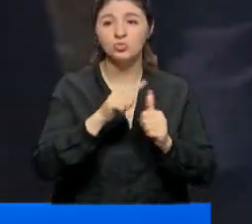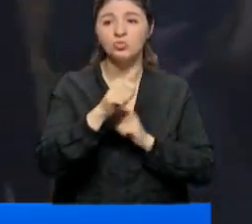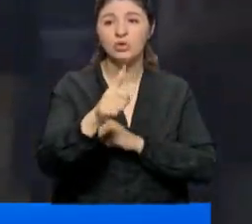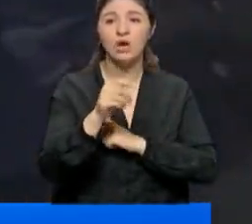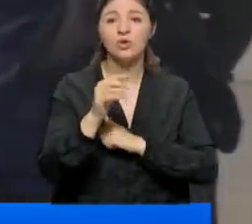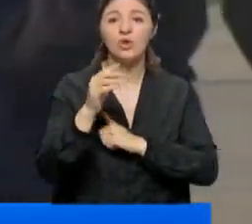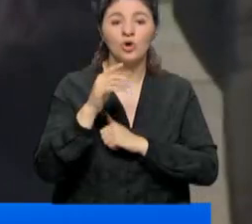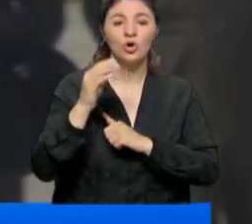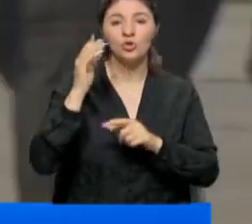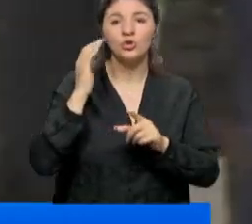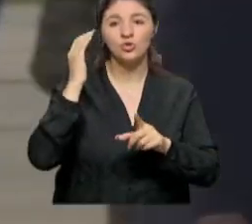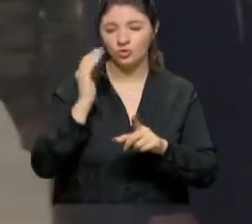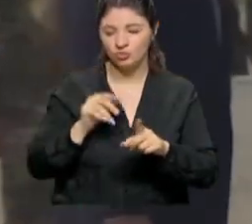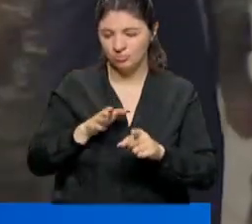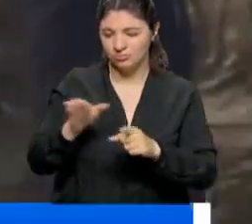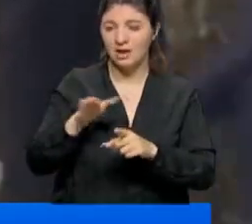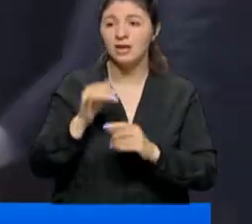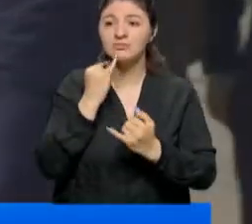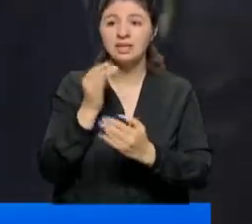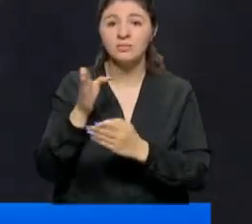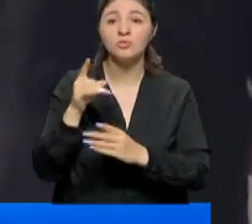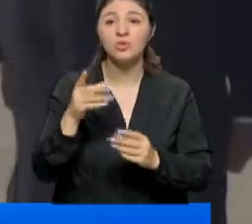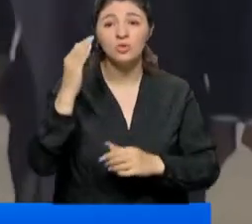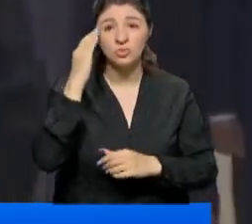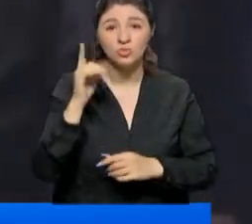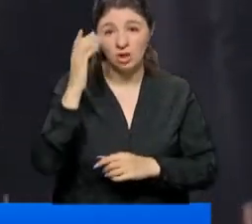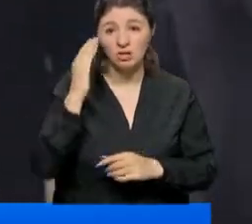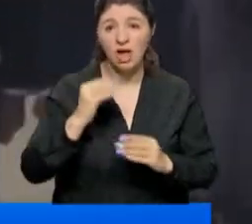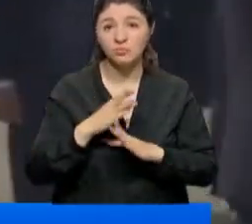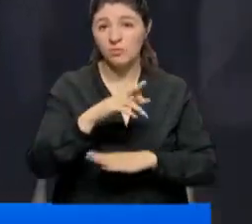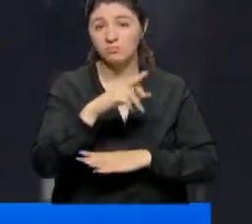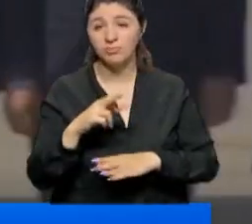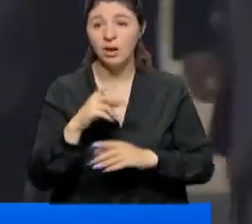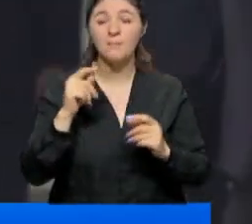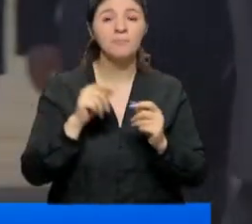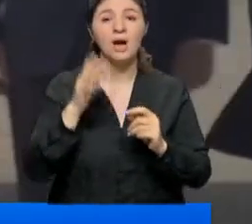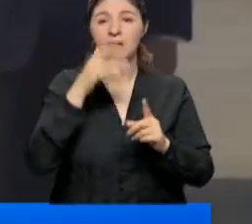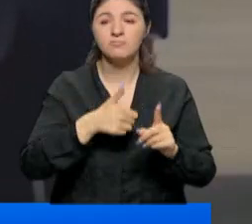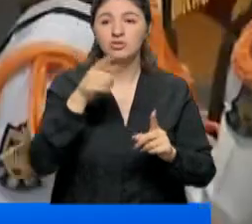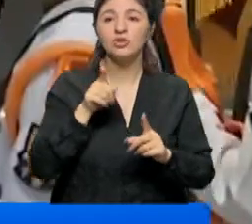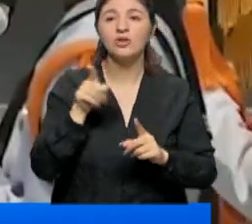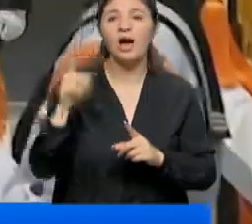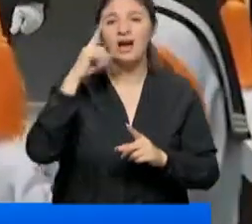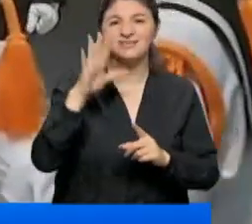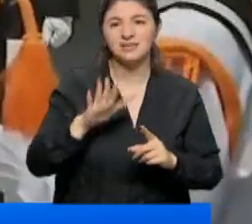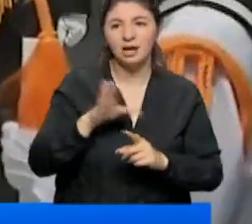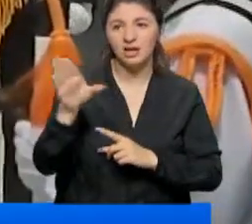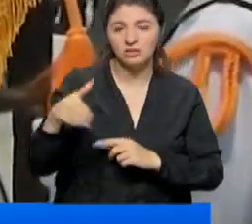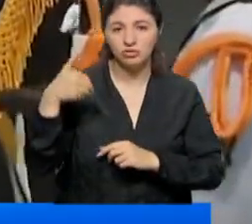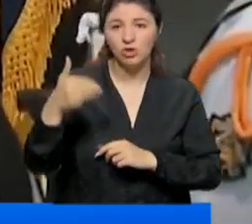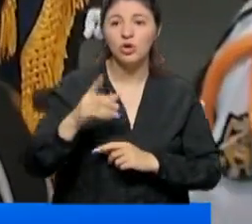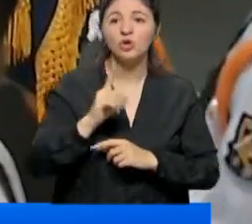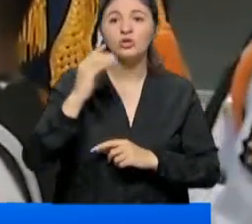Uzakdoğu ziyareti sırasında yaptı Üstelik bu Kuzey Kore'nin en büyük yüz atışı ydı vardın Uzakdoğu ziyaretindeki temasları